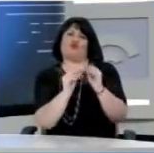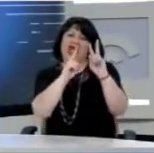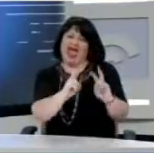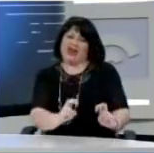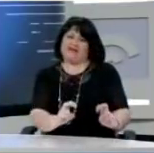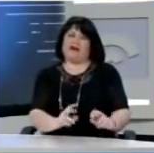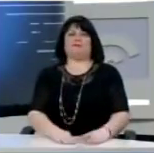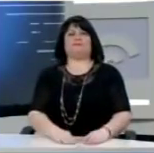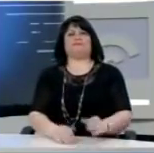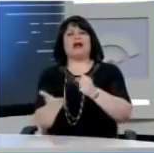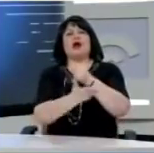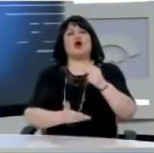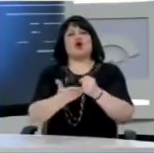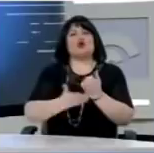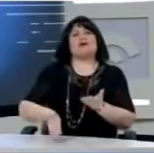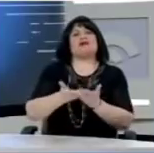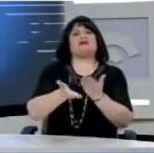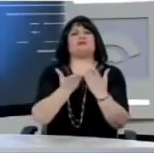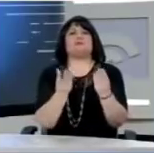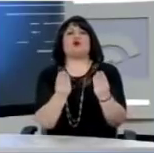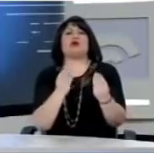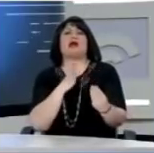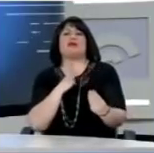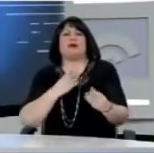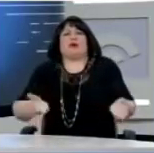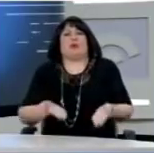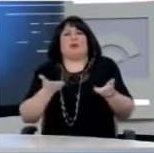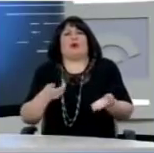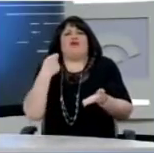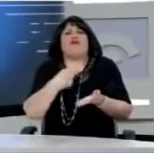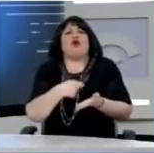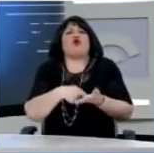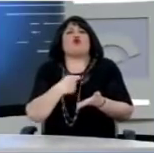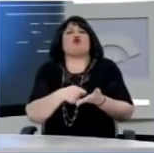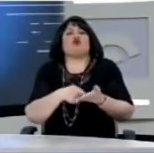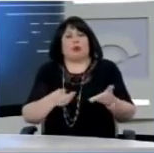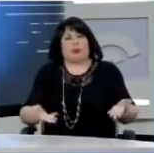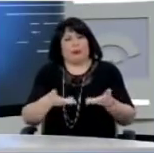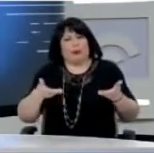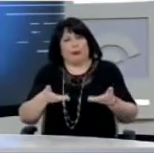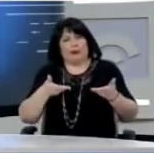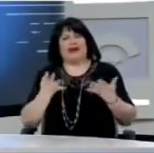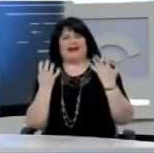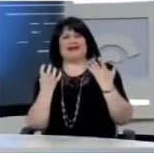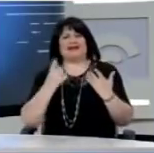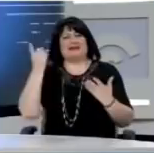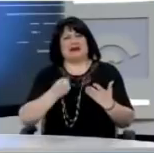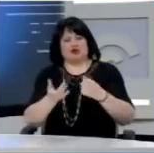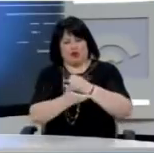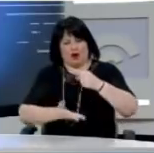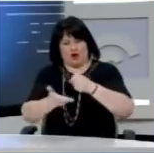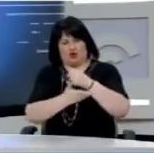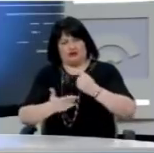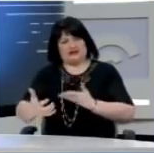Στηρίξαμε επίσης τον αγροτικό κόσμο. Αυτή είναι η πολλή. Ελαφρύναμε το φορολογικό βάρος από το 90% των αγροτών που